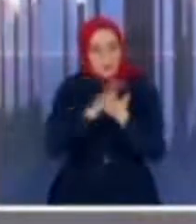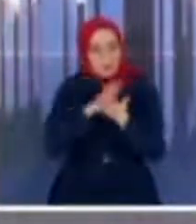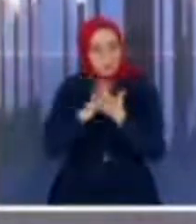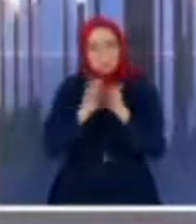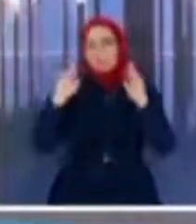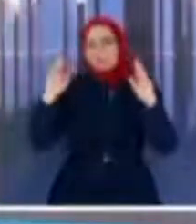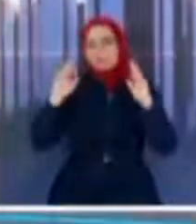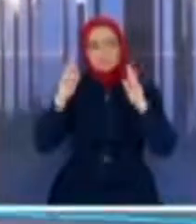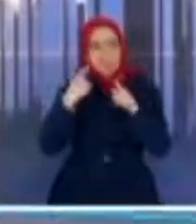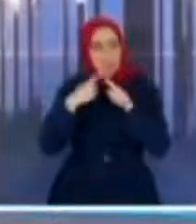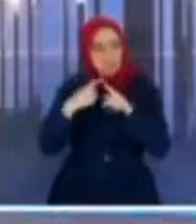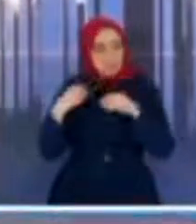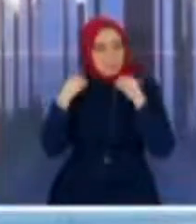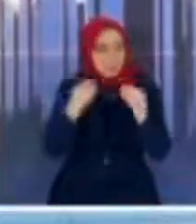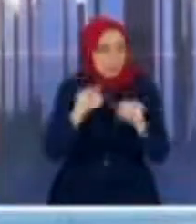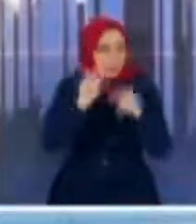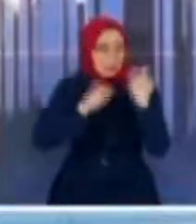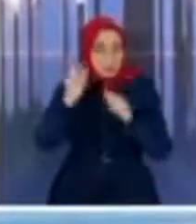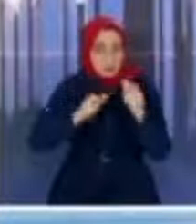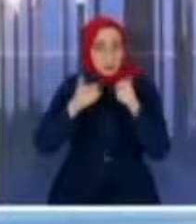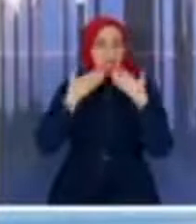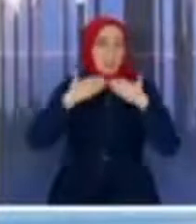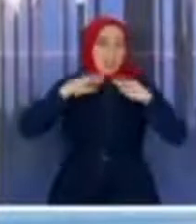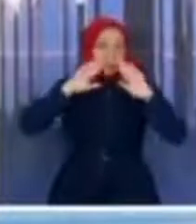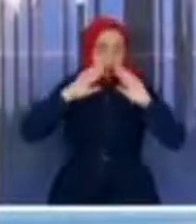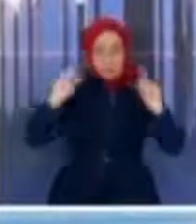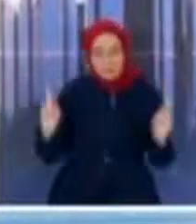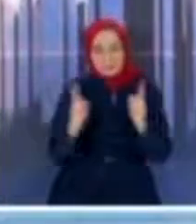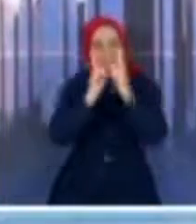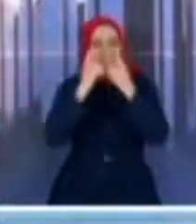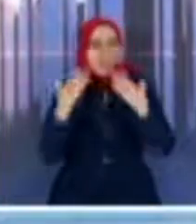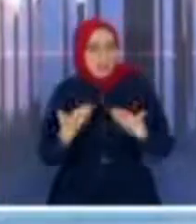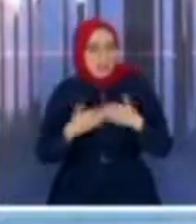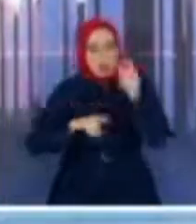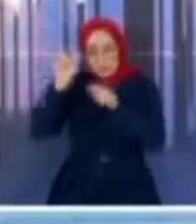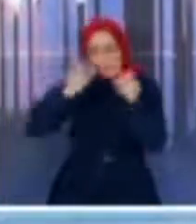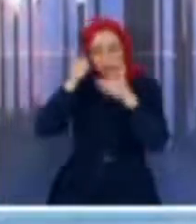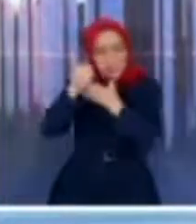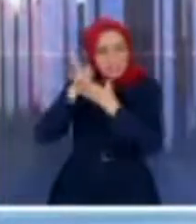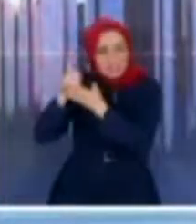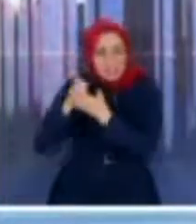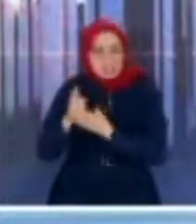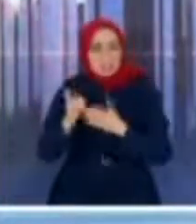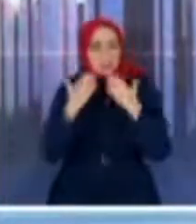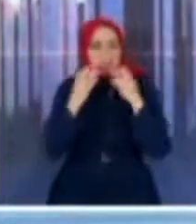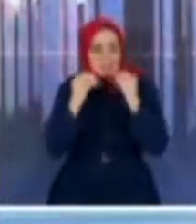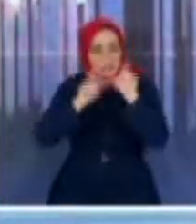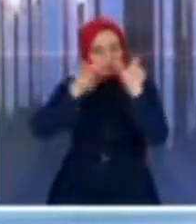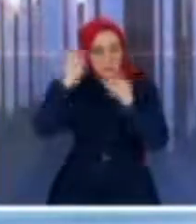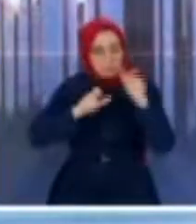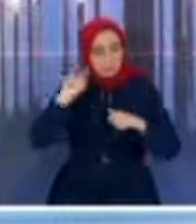نتاعنا وبفضلهم هما وصلنا للنهائي. نحب نشكر العباد اللي عاونتنا الكل، العباد اللي جات